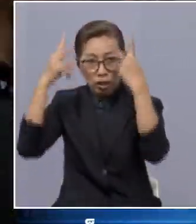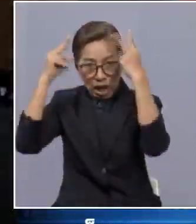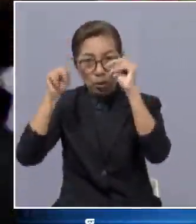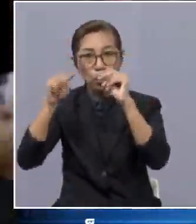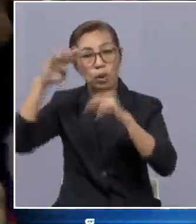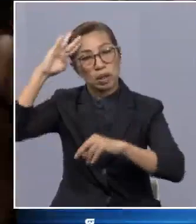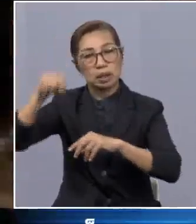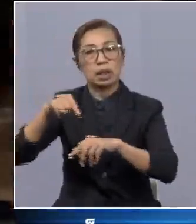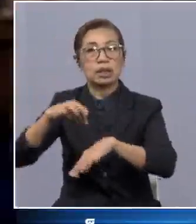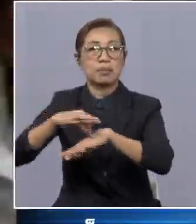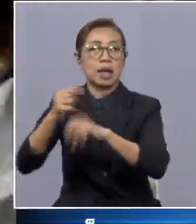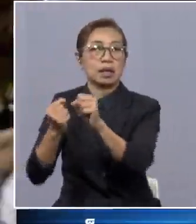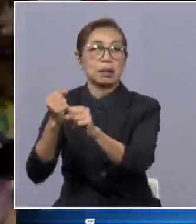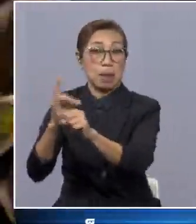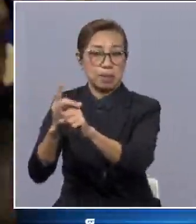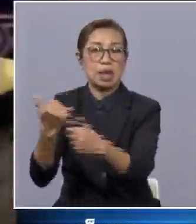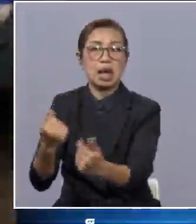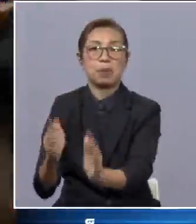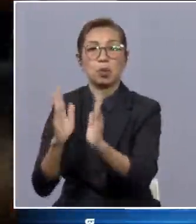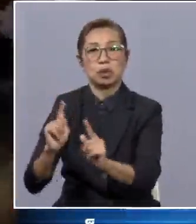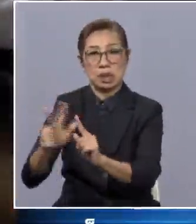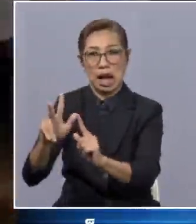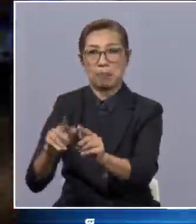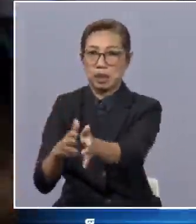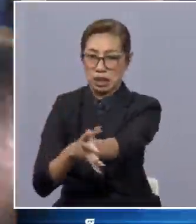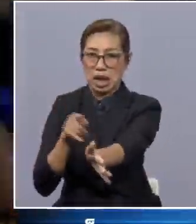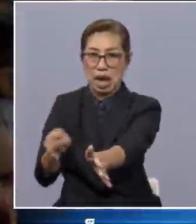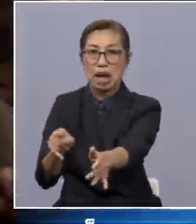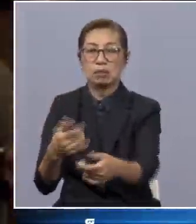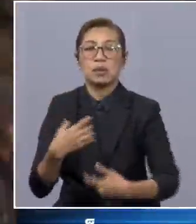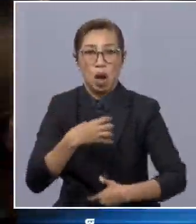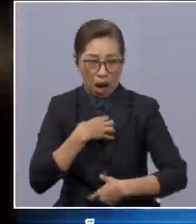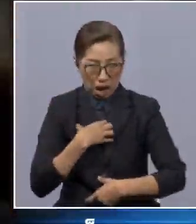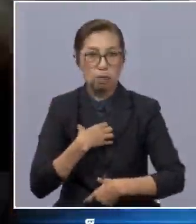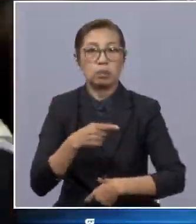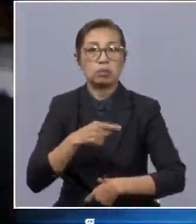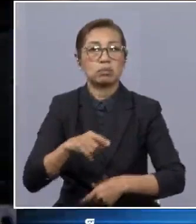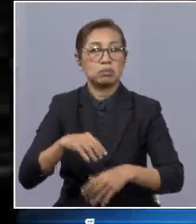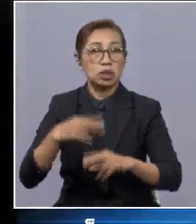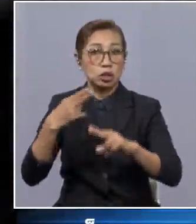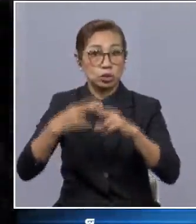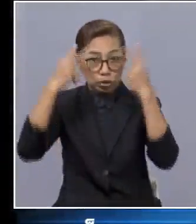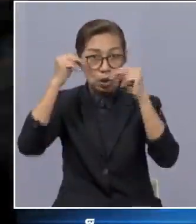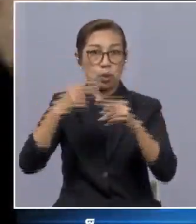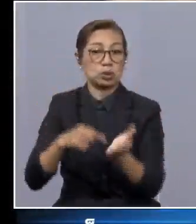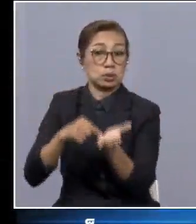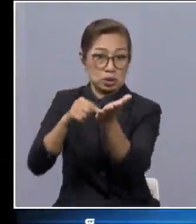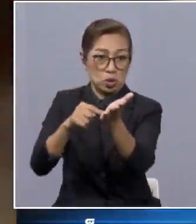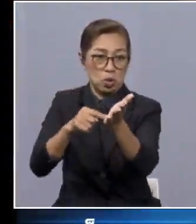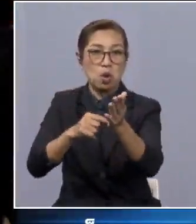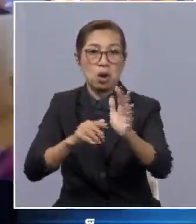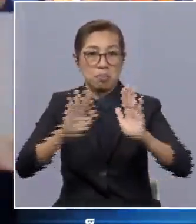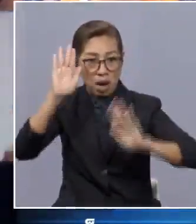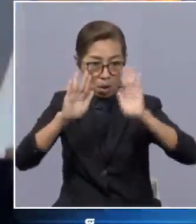อีกสมัยหนึ่งนะครับแล้วก็มองกันแบบนี้ว่าก็ถือว่าเป็นโจทย์ที่ท้าทายหลายด้านเหมือนกันสำหรับตัวของพลเอกประยุทธ์เองที่จะกลับเข้